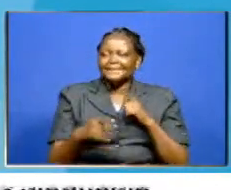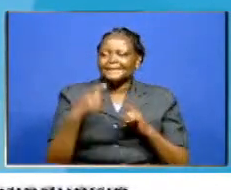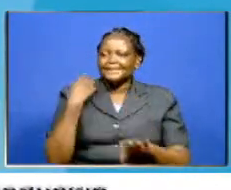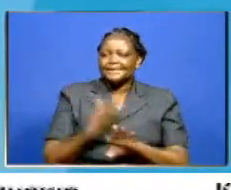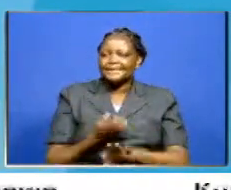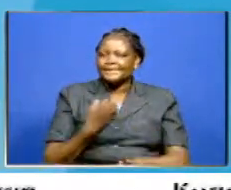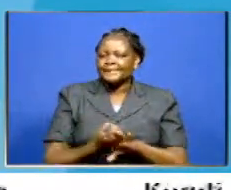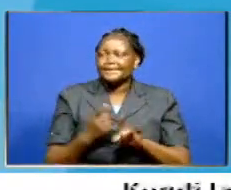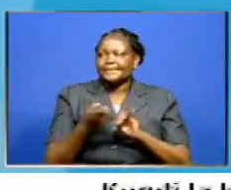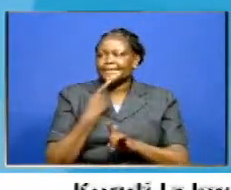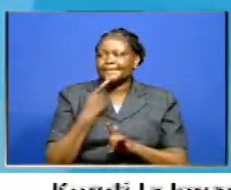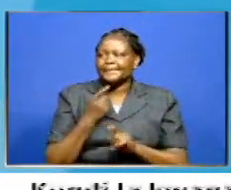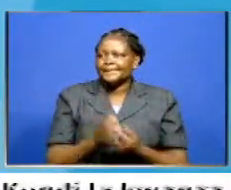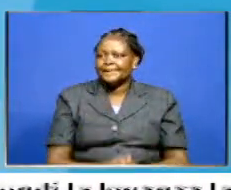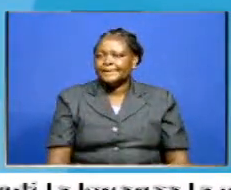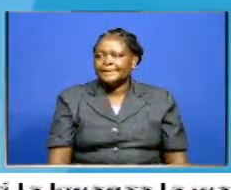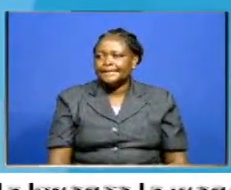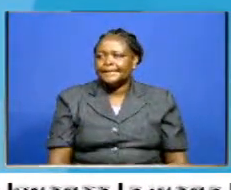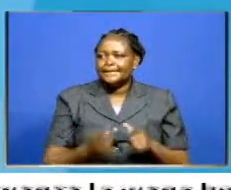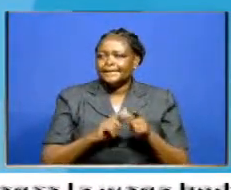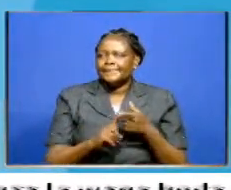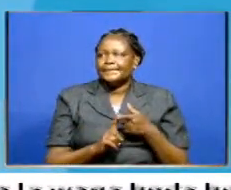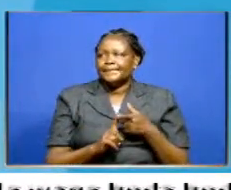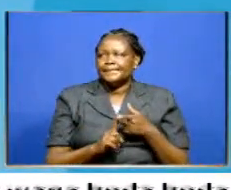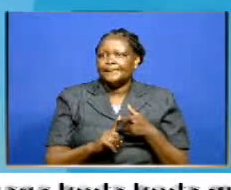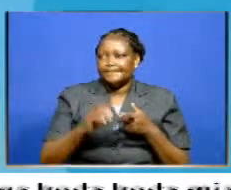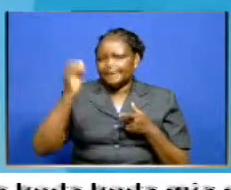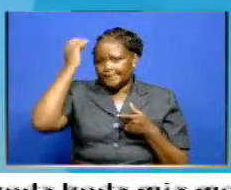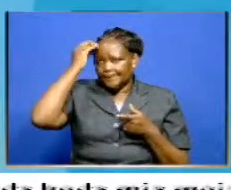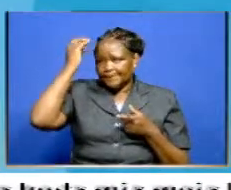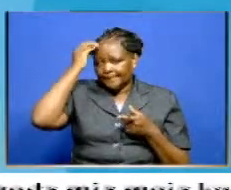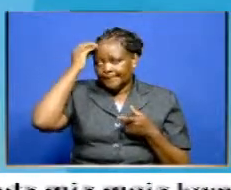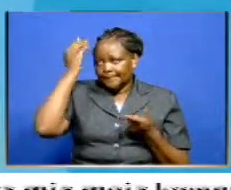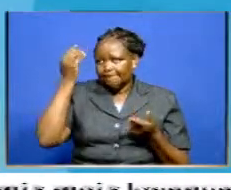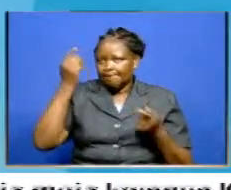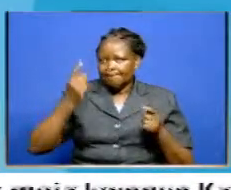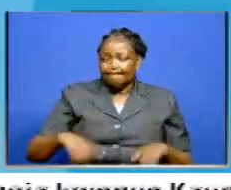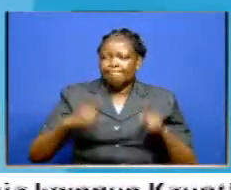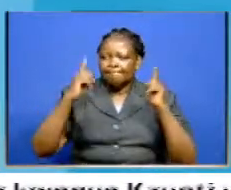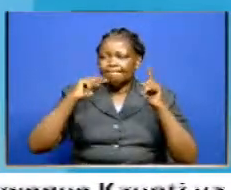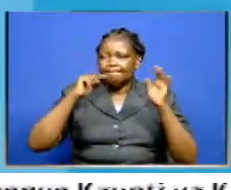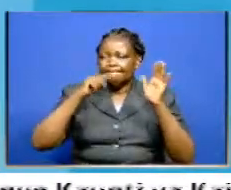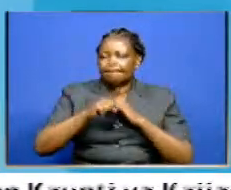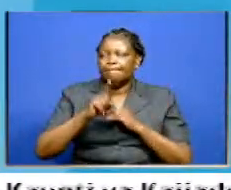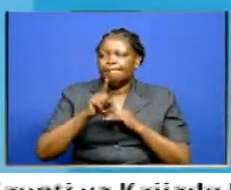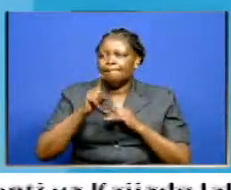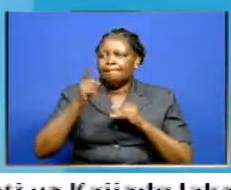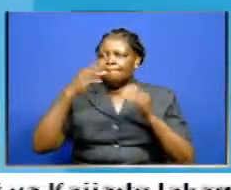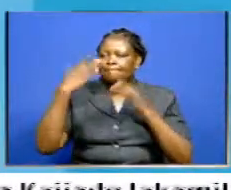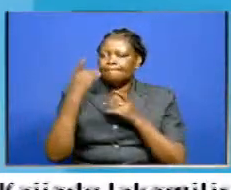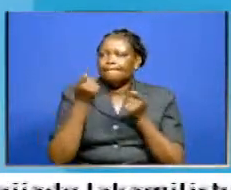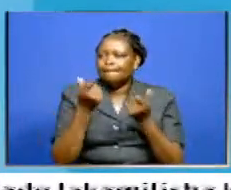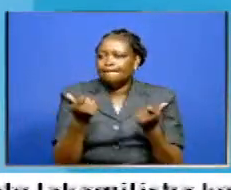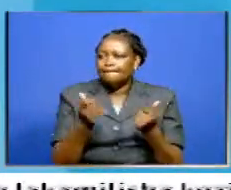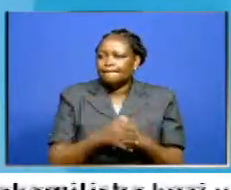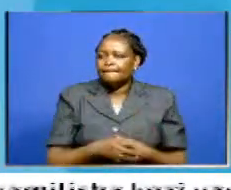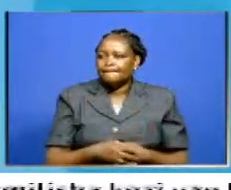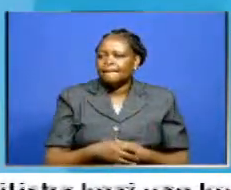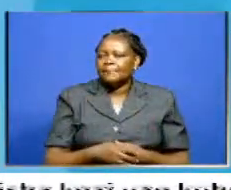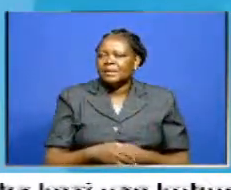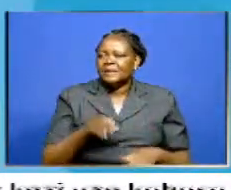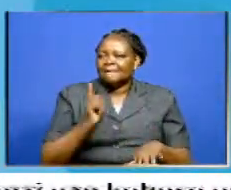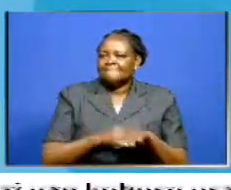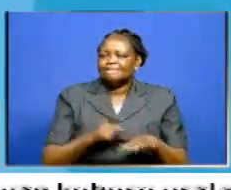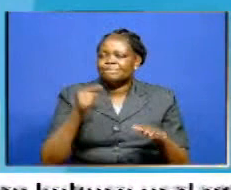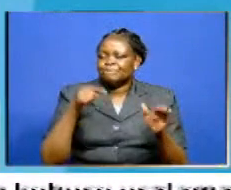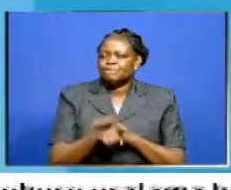kwanza. Unapata kwamba wale wanafunzi ambao wamefuzu kuingia katika chuo kikuu ni wachache. Wakishaingia